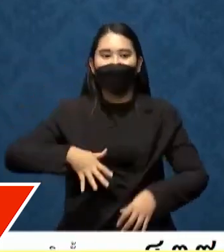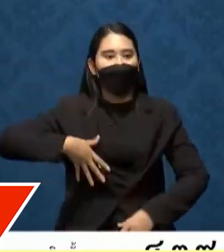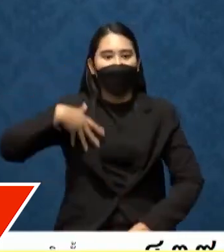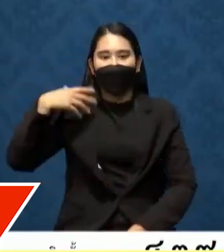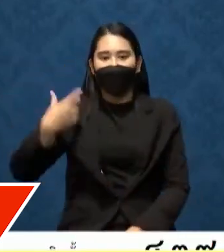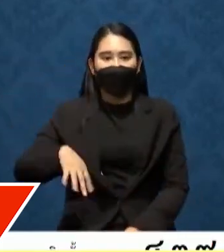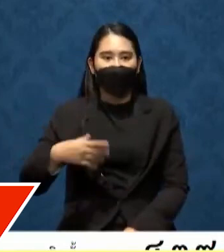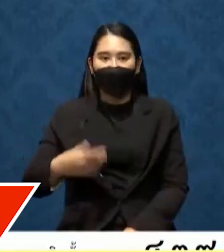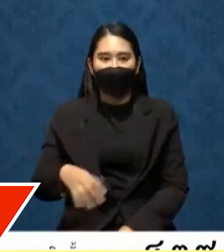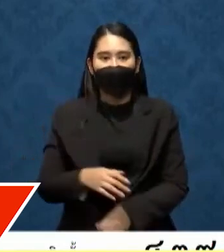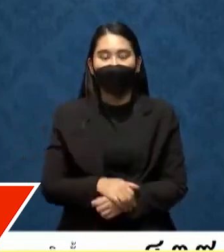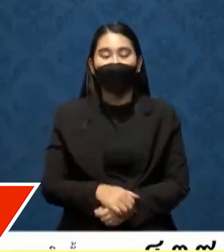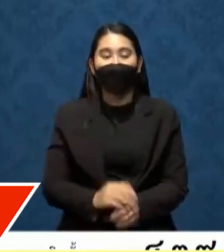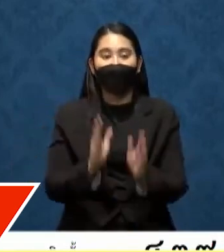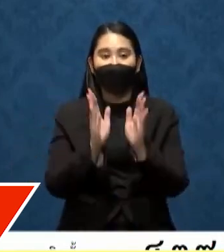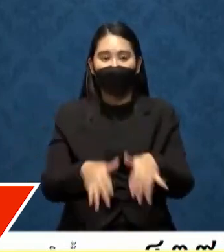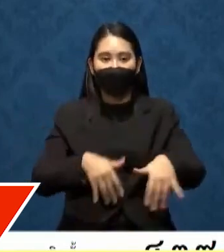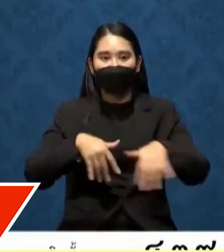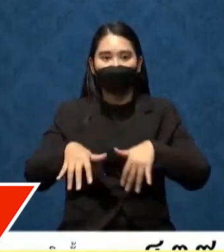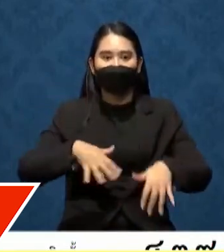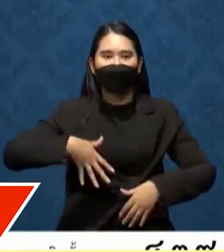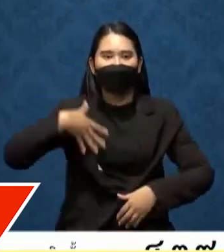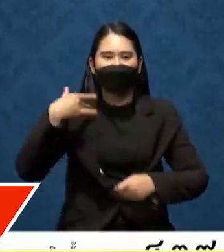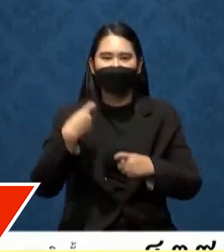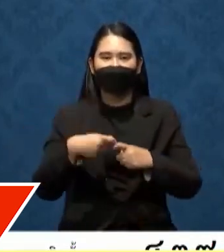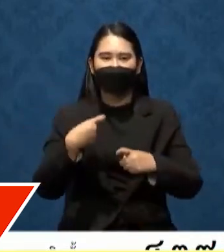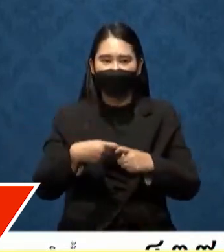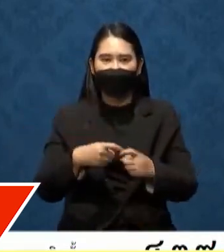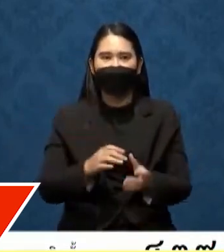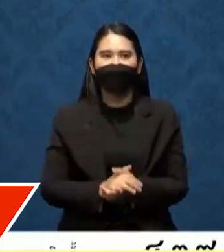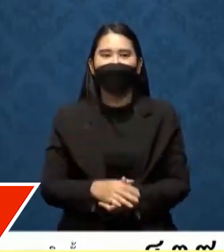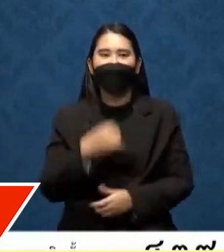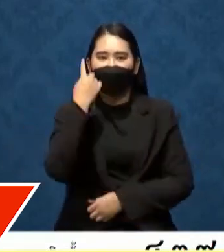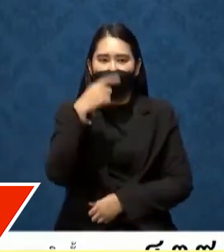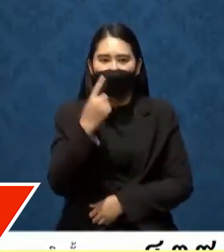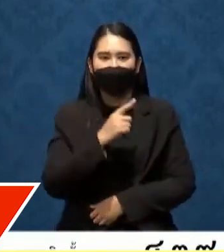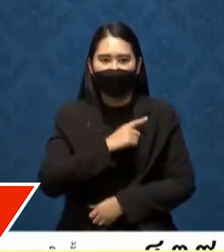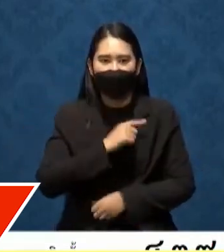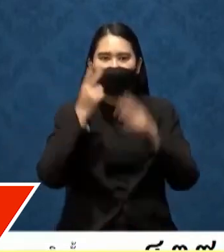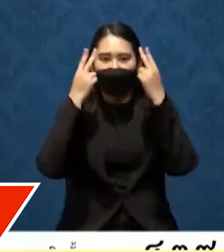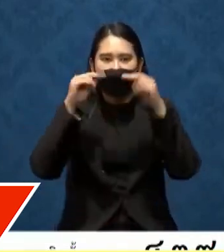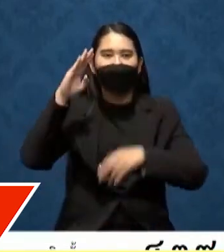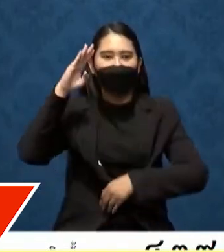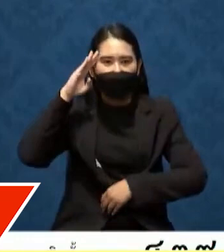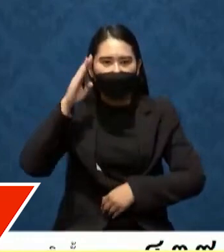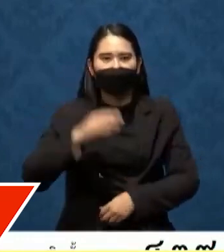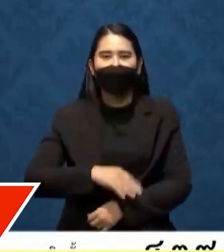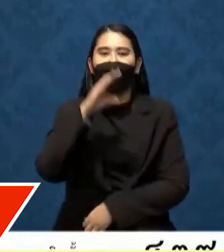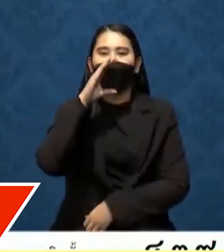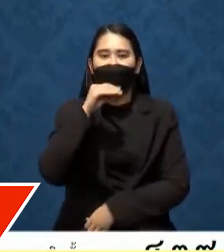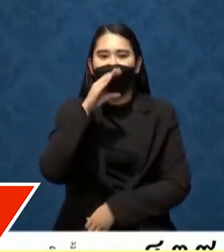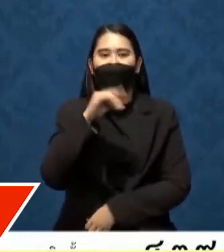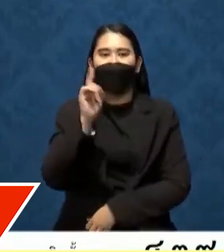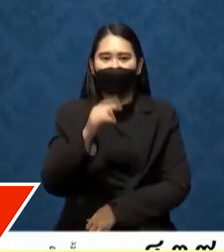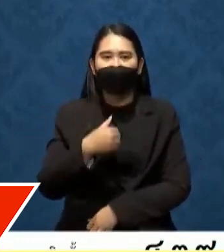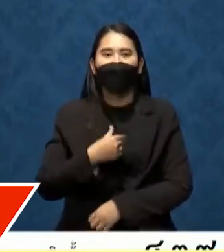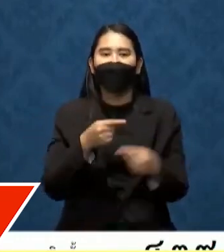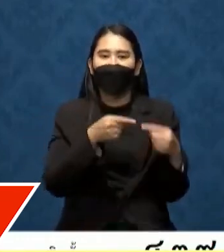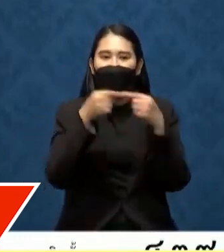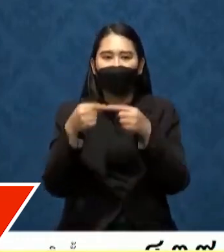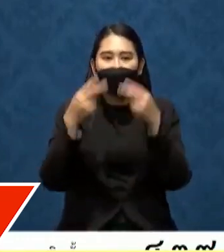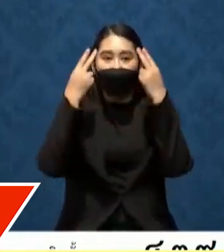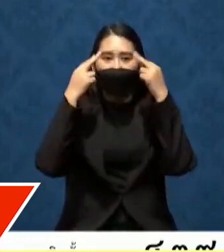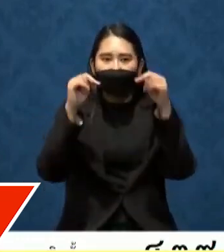แล้วครับท่านประธานพี่น้องประชาชนเดือดร้อนมากและคนที่ต้องรับผิดชอบคือคุณประยุทธ์ที่ตอนนี้วันพูดแต่เรื่องของการที่จะนั่งเป็นนายกต่อ